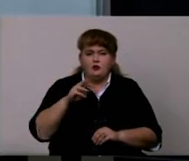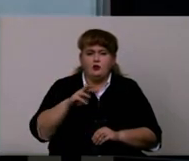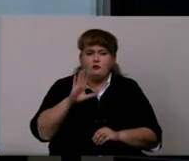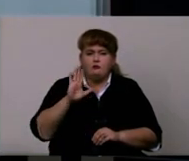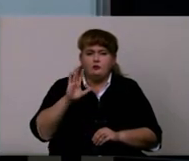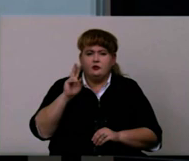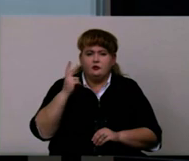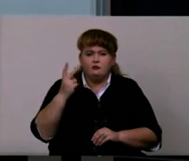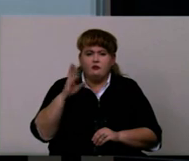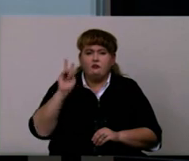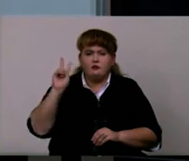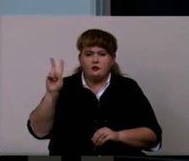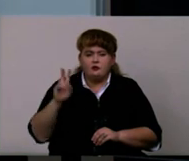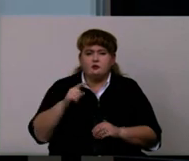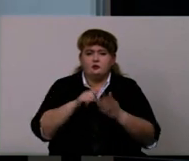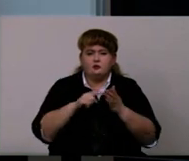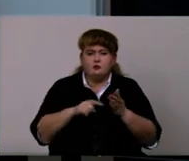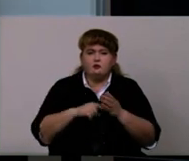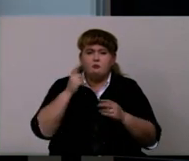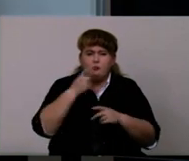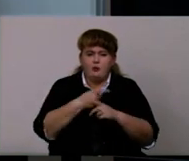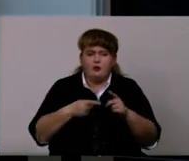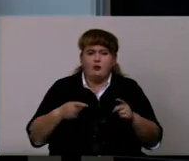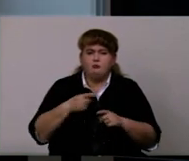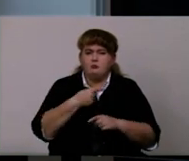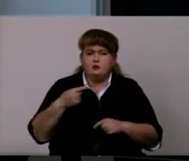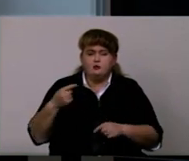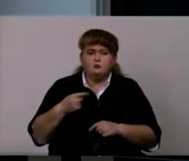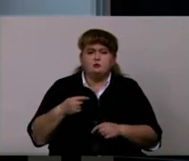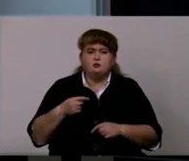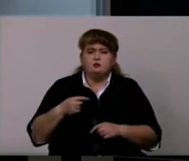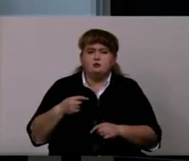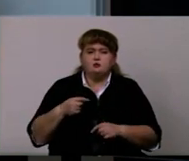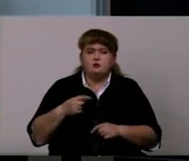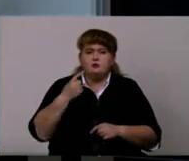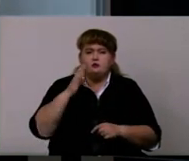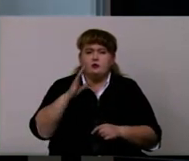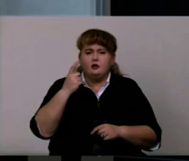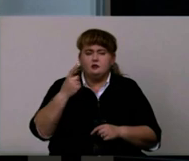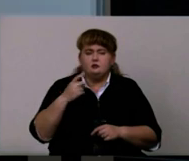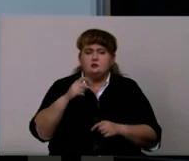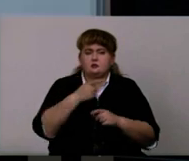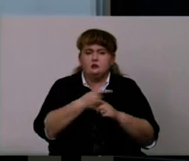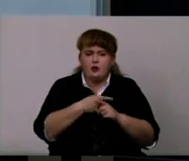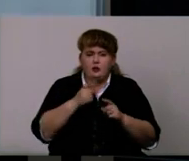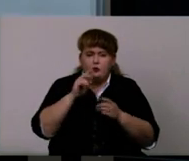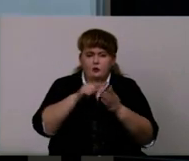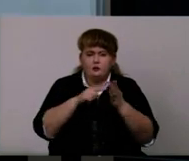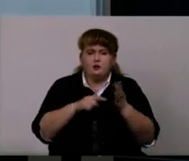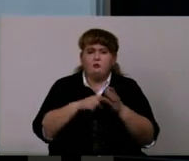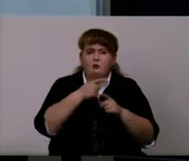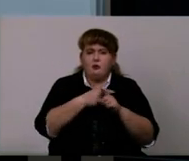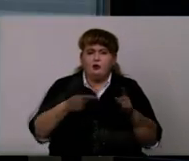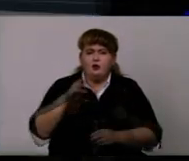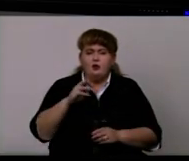МВ2 в квадрате, деленное пополам, минус МВ1 в квадрате, деленное пополам,